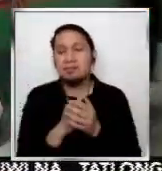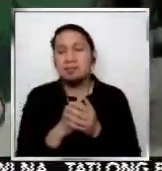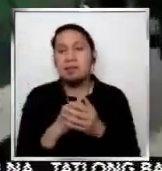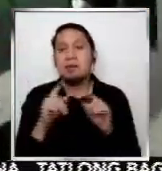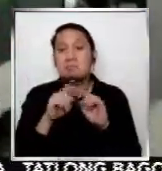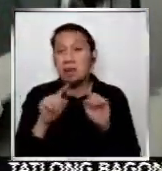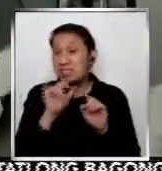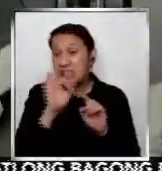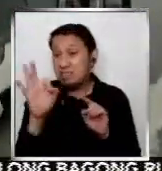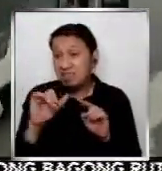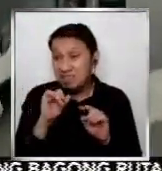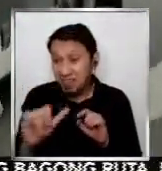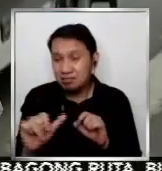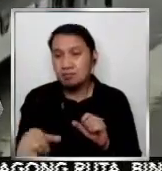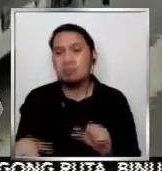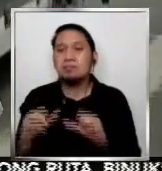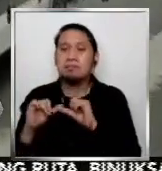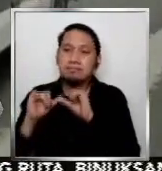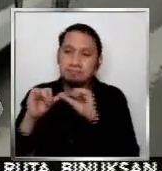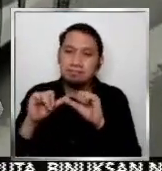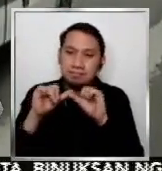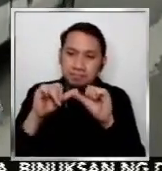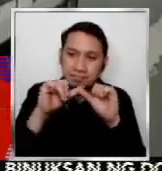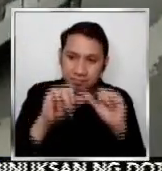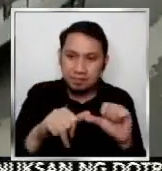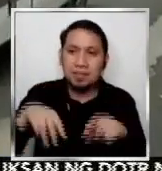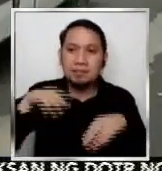paglalakad hanggang makarating sa Albay.